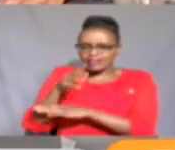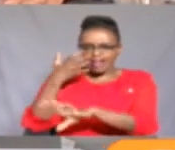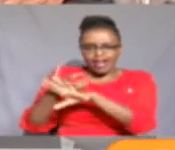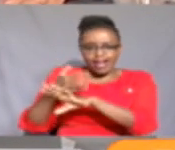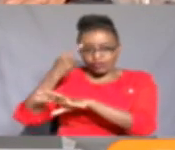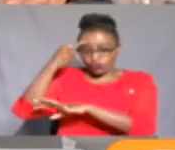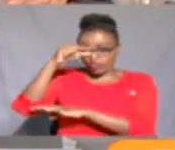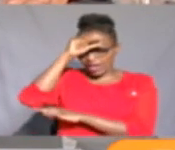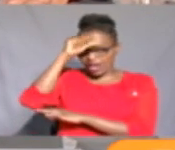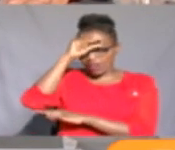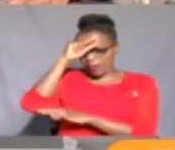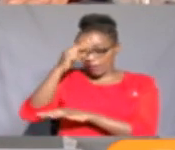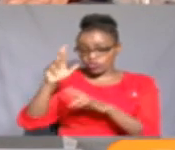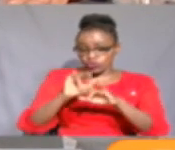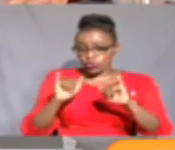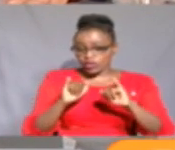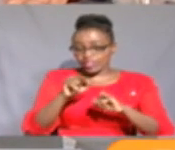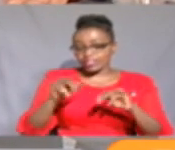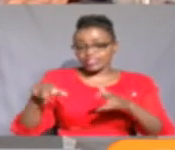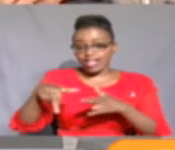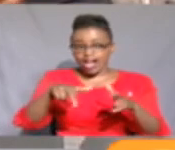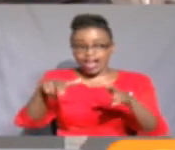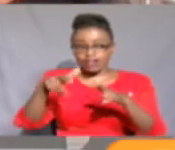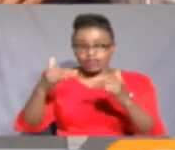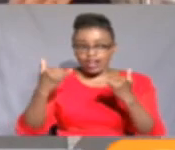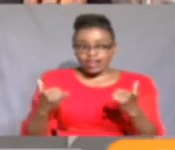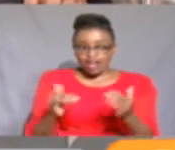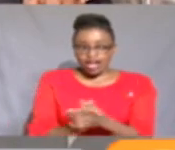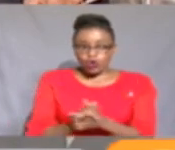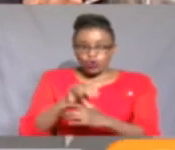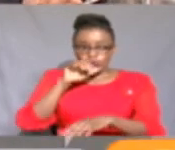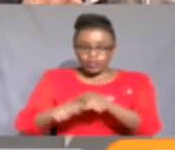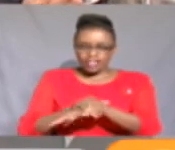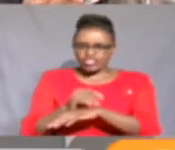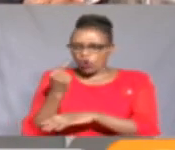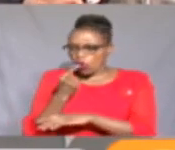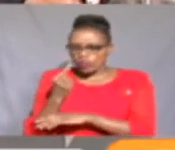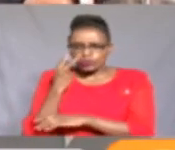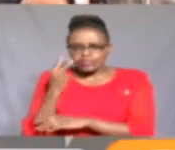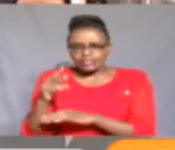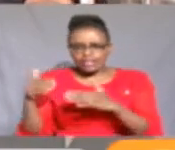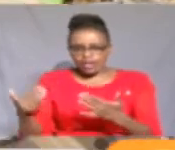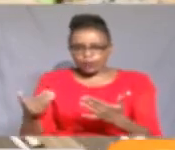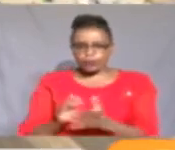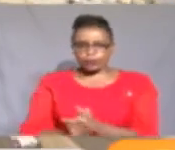kwa serikali kusafisha mito hii. Lakini kwa sasa tupate kionjo tu.